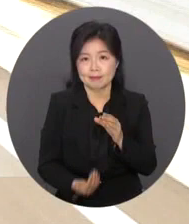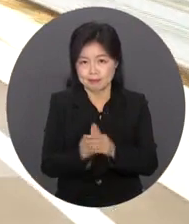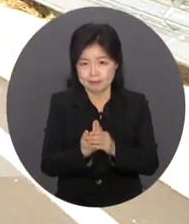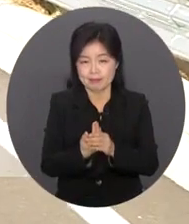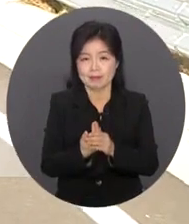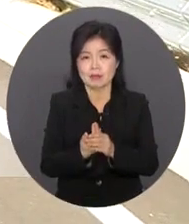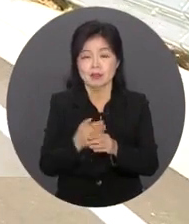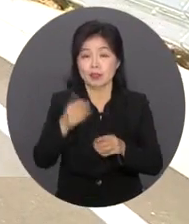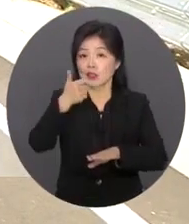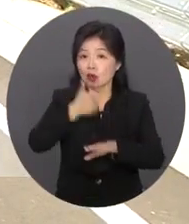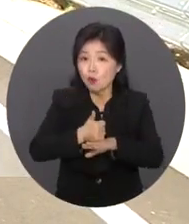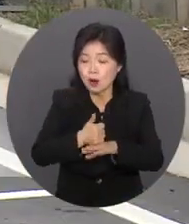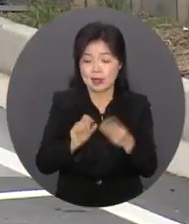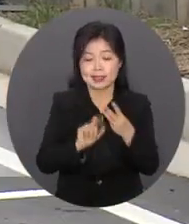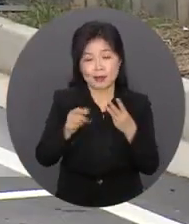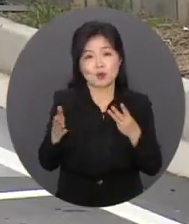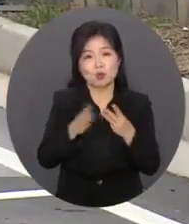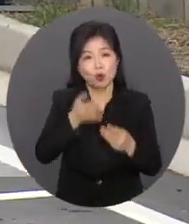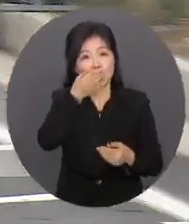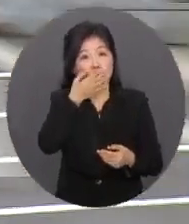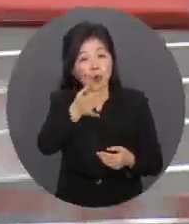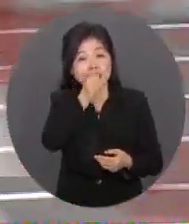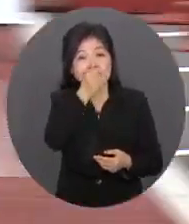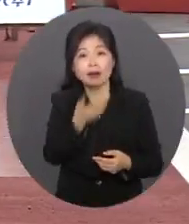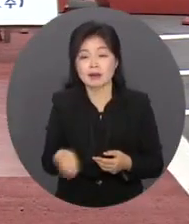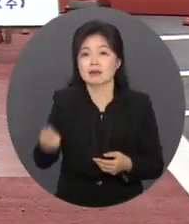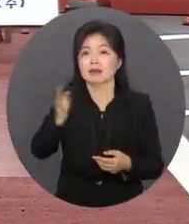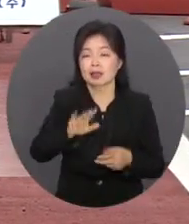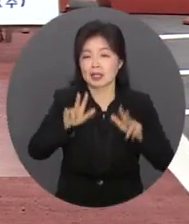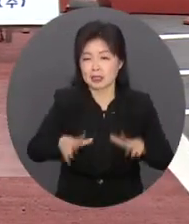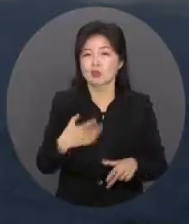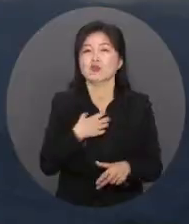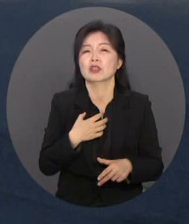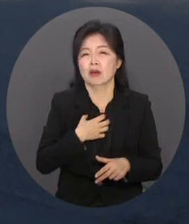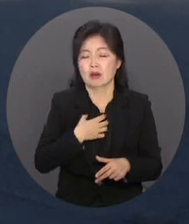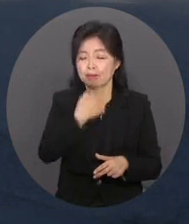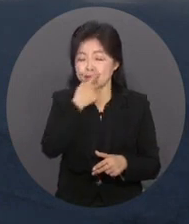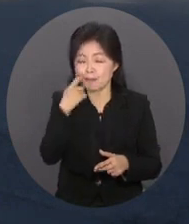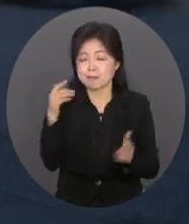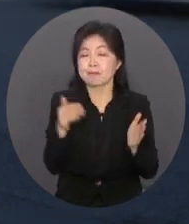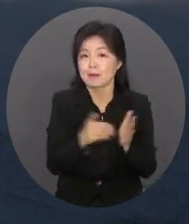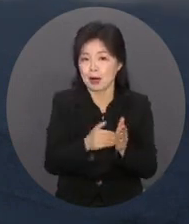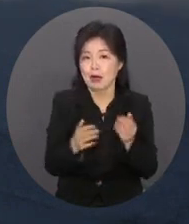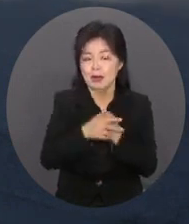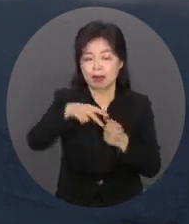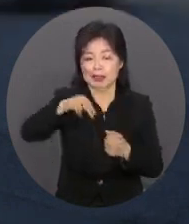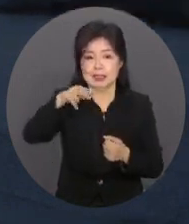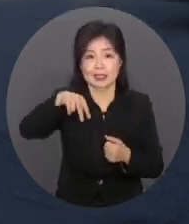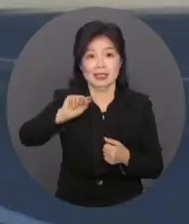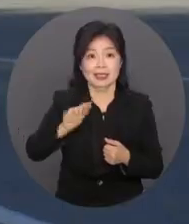10일쯤 공개될 예정이지만 시뮬레이션에서 위험성 예측이 증명된만큼 나들목 폐쇄를 위한